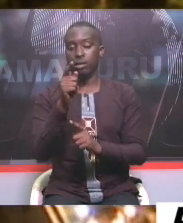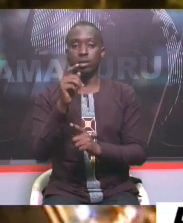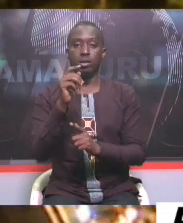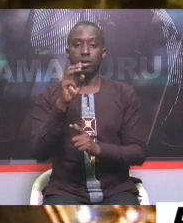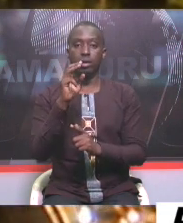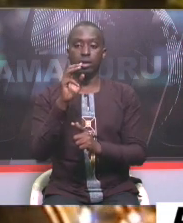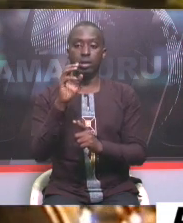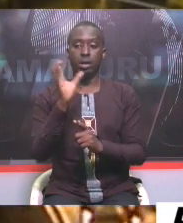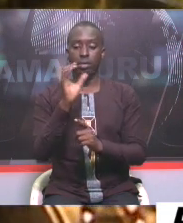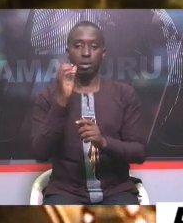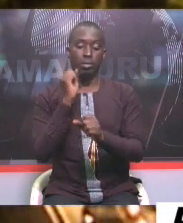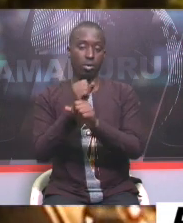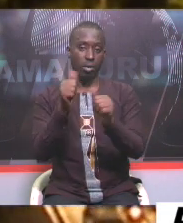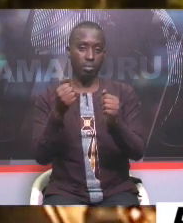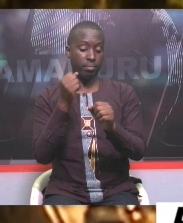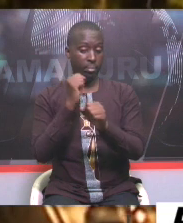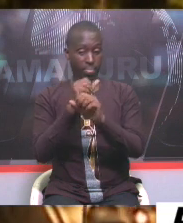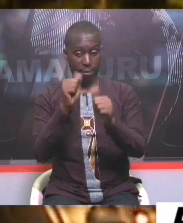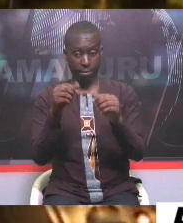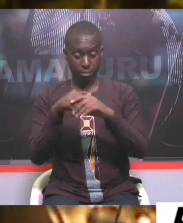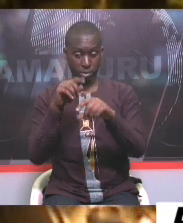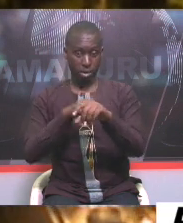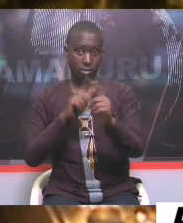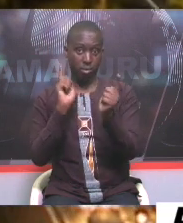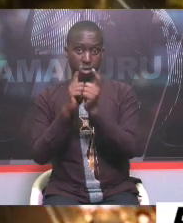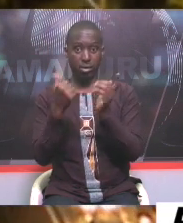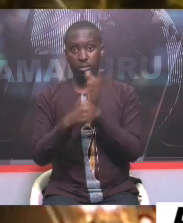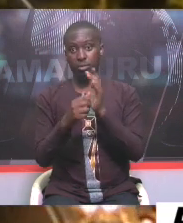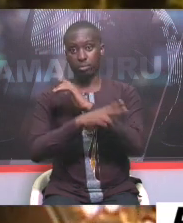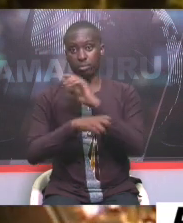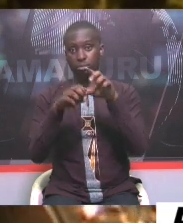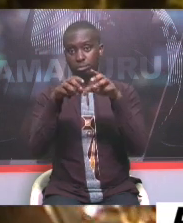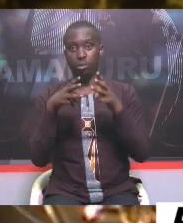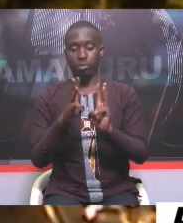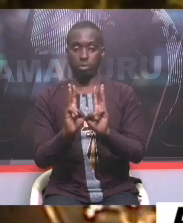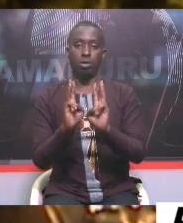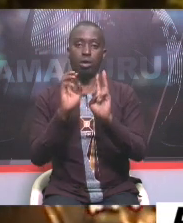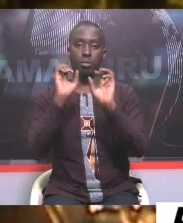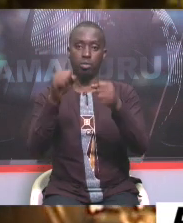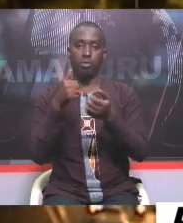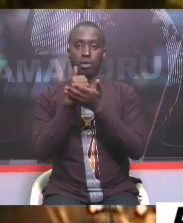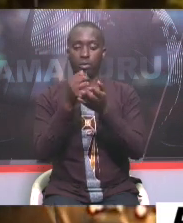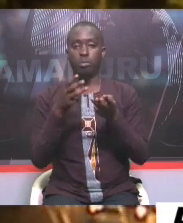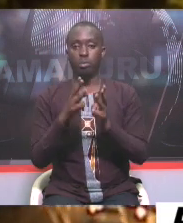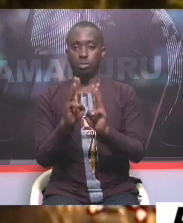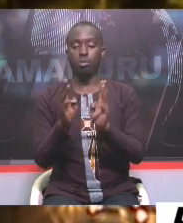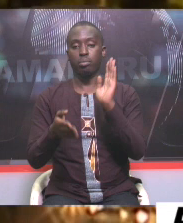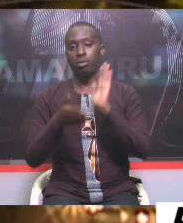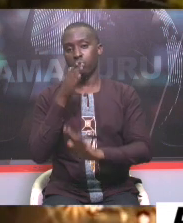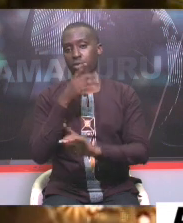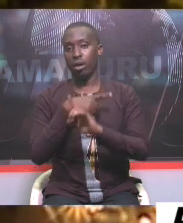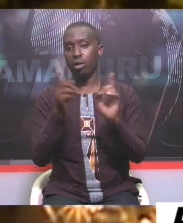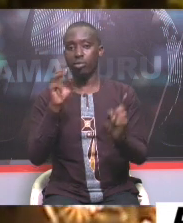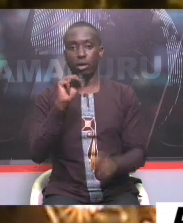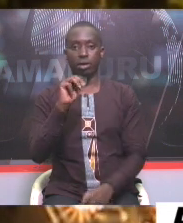bakorana zanozwa mu gihe bahuye n'ikibazo cyo kwibwa muri ubwo buryo, bakaba bafashwa mu buryo bwihuse. Icyakora